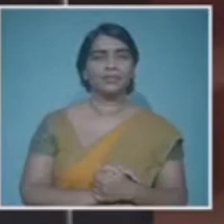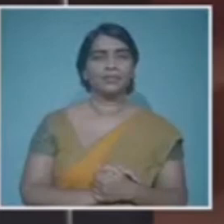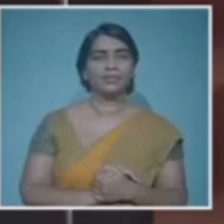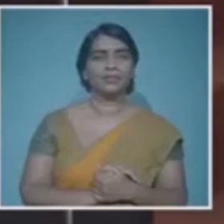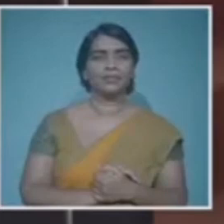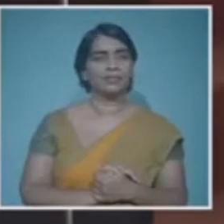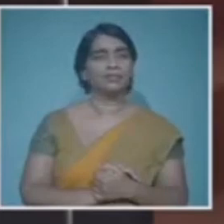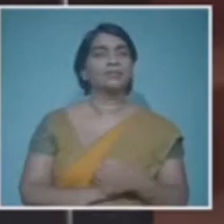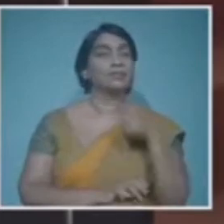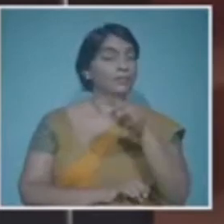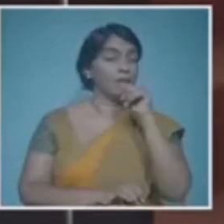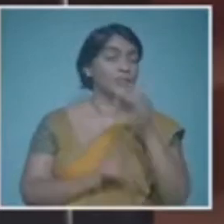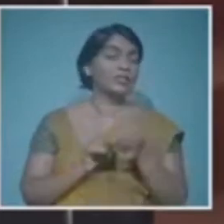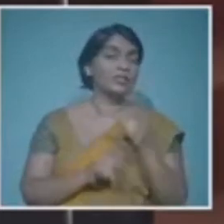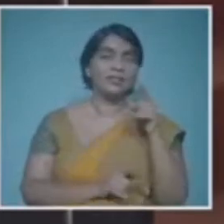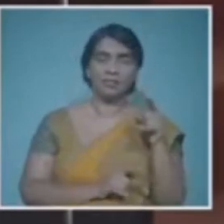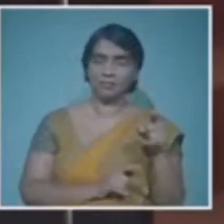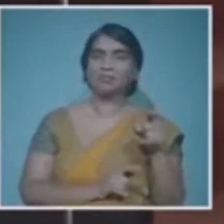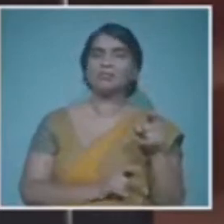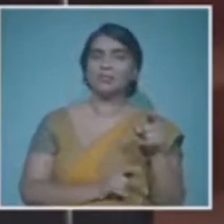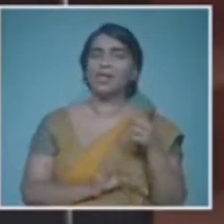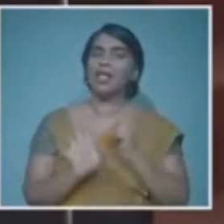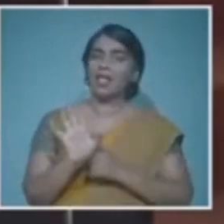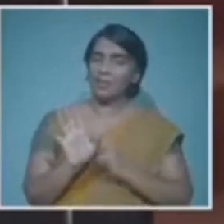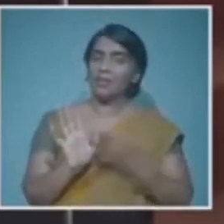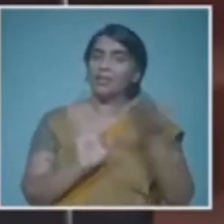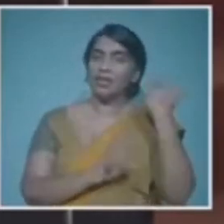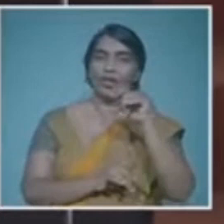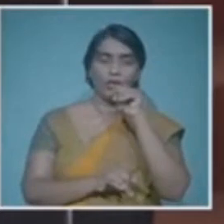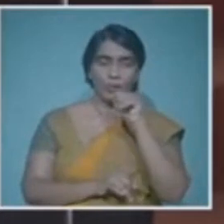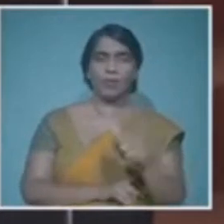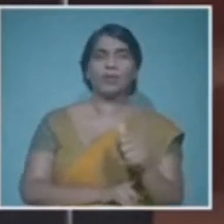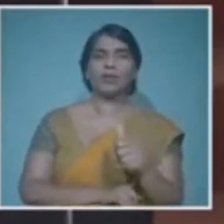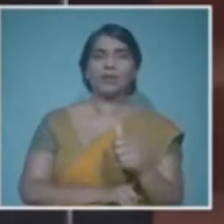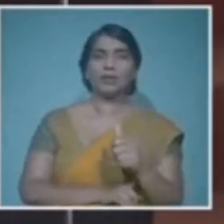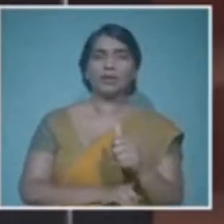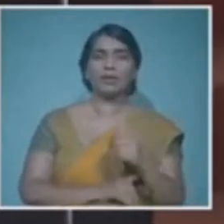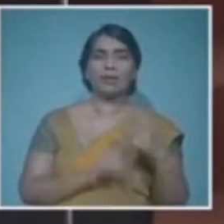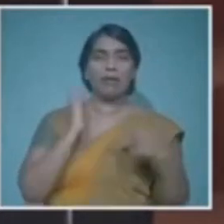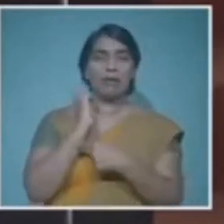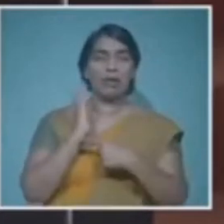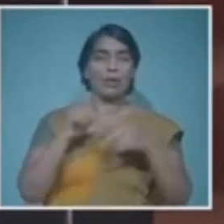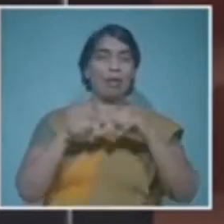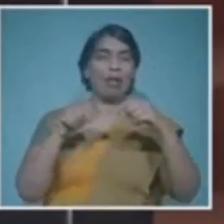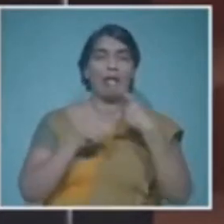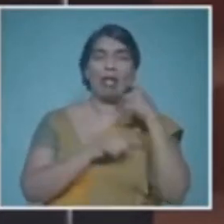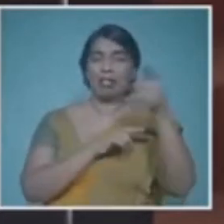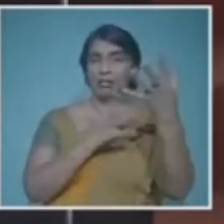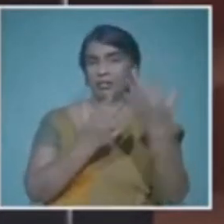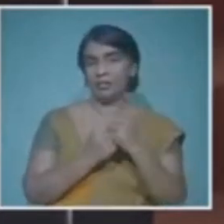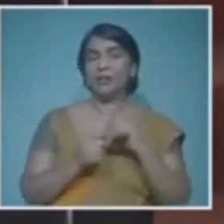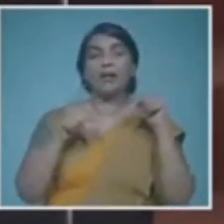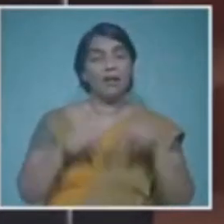ඉතින් එතුමා ඇත්ත වශයෙන්ම එතුමා හැමදාම ඒ කාලේ කිව්වනේ වටපිටේ 2070 කටුවක් තම බාරගත්ත කියලා. ඉතින්